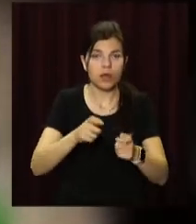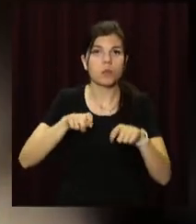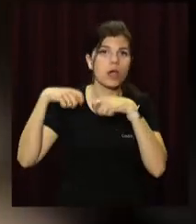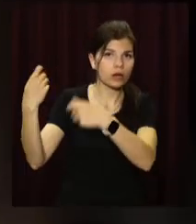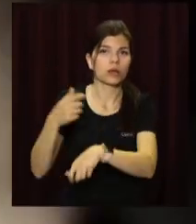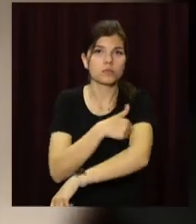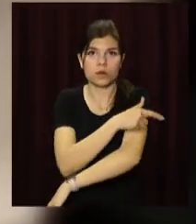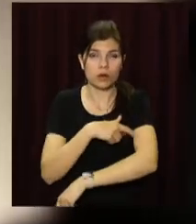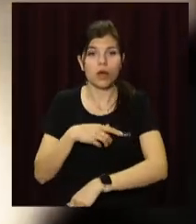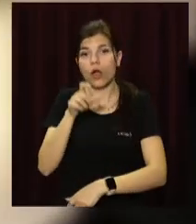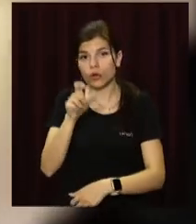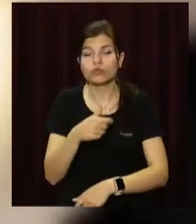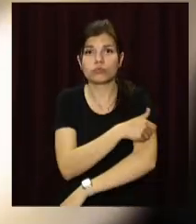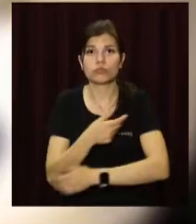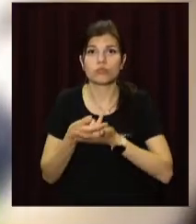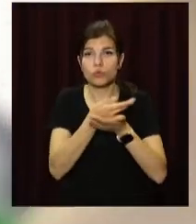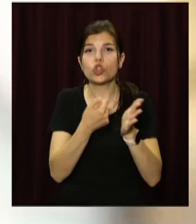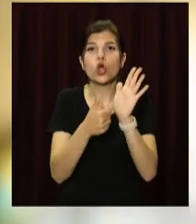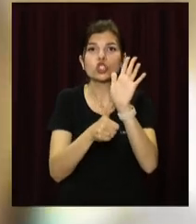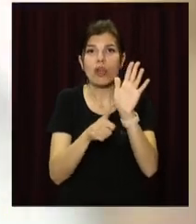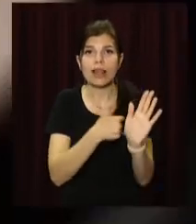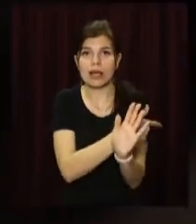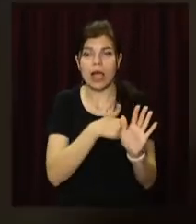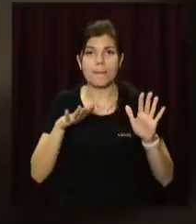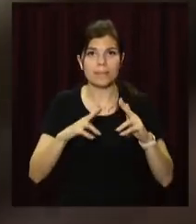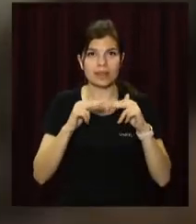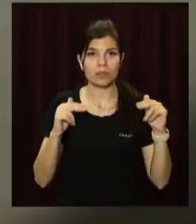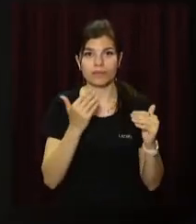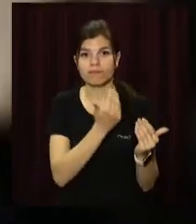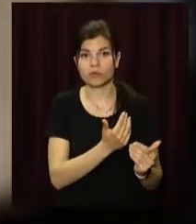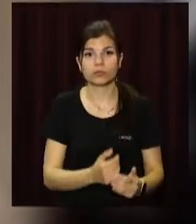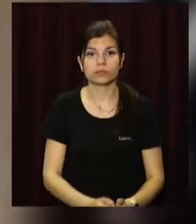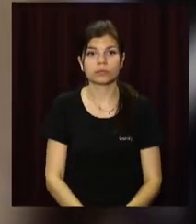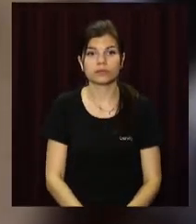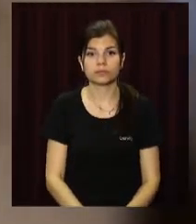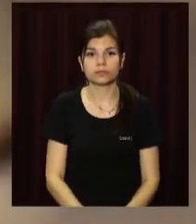медиків. Постраждалого ушпиталили до 6-ї лікарні Дніпра.